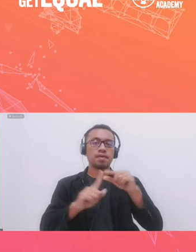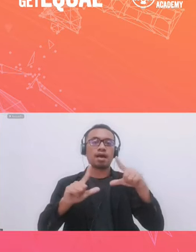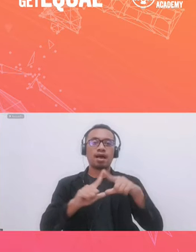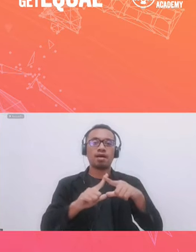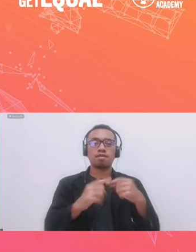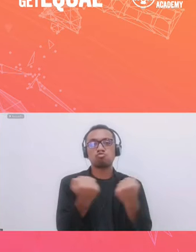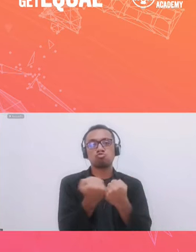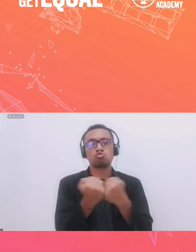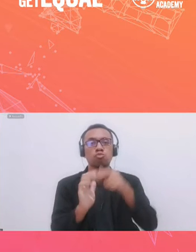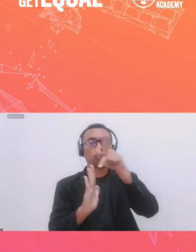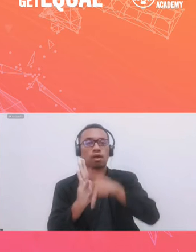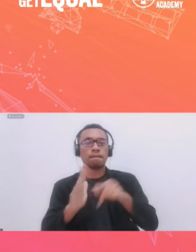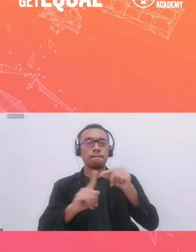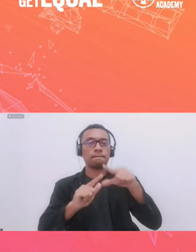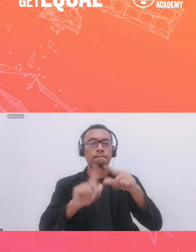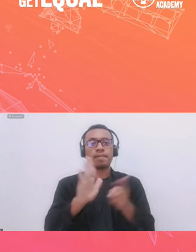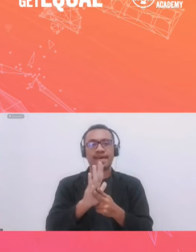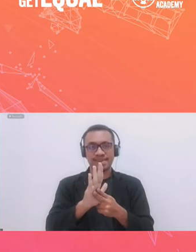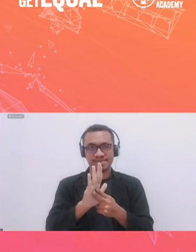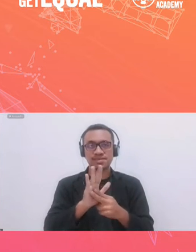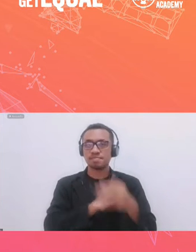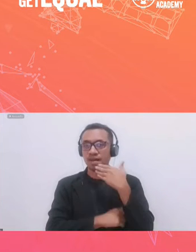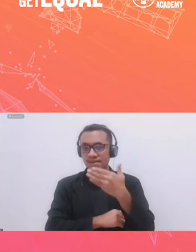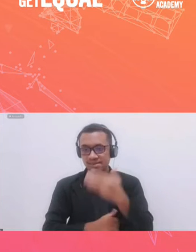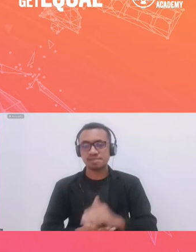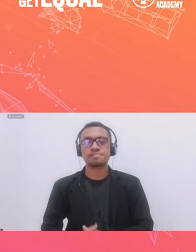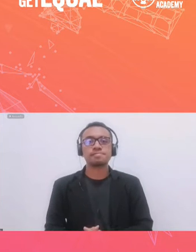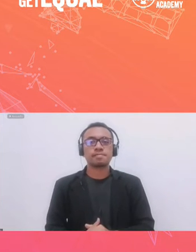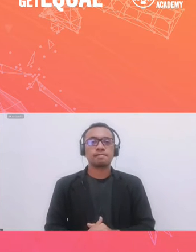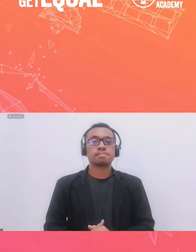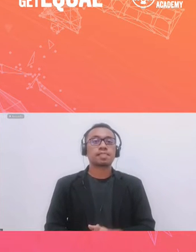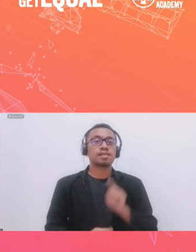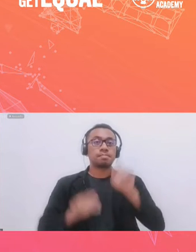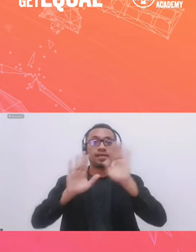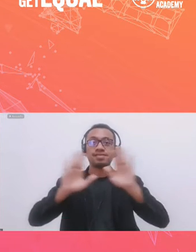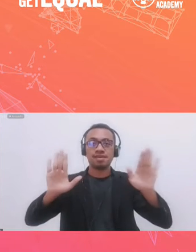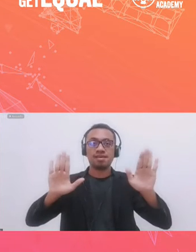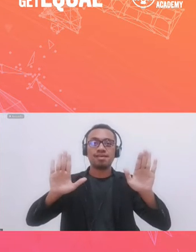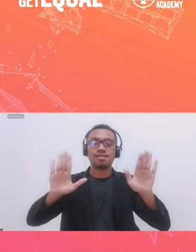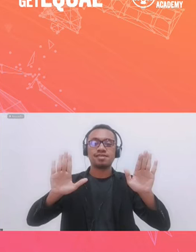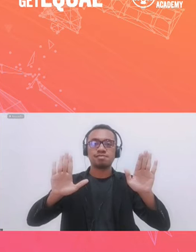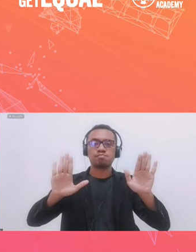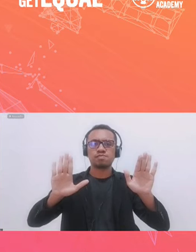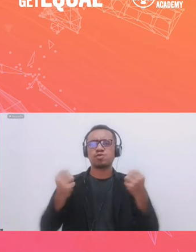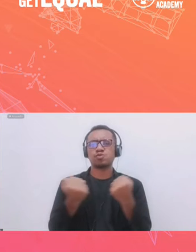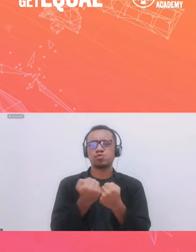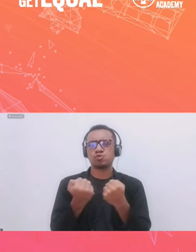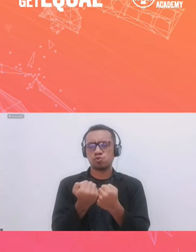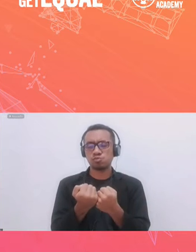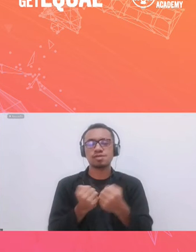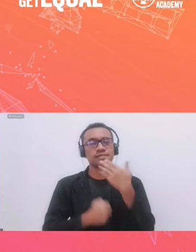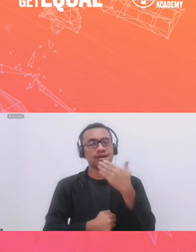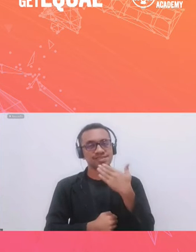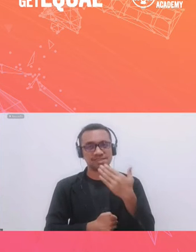plan. Kemudian kepada media yang juga selalu suportif dan sangat saya apresiasi